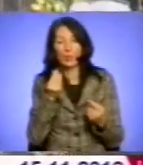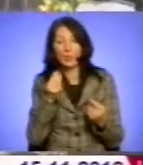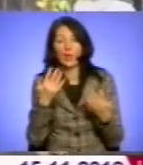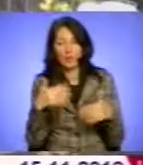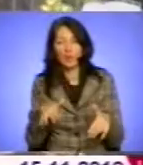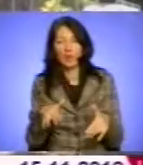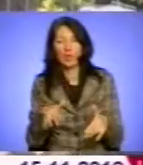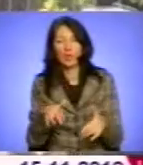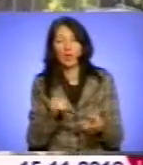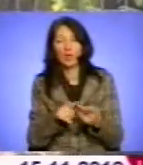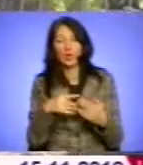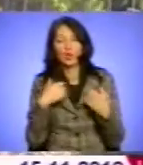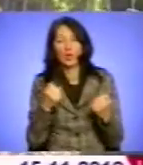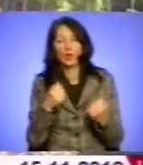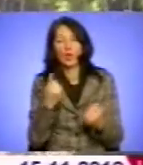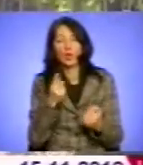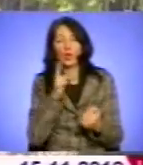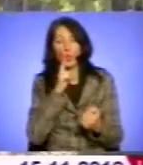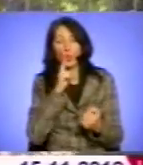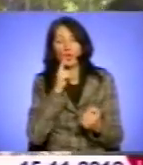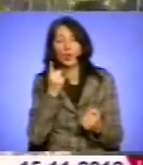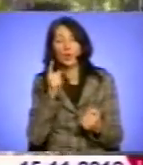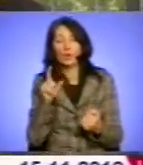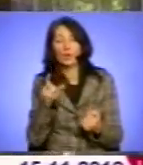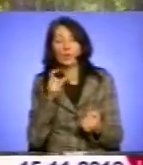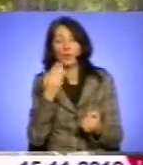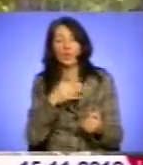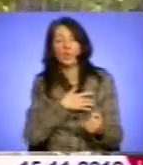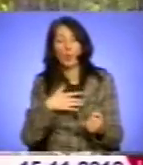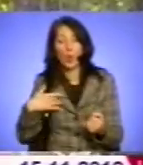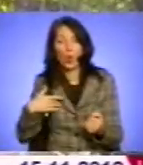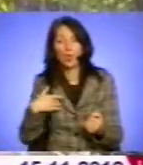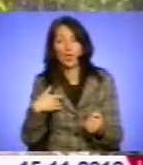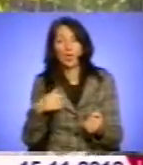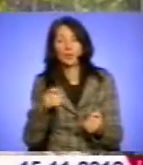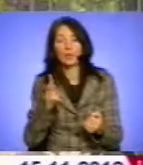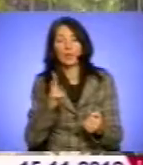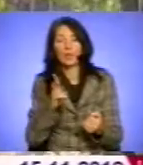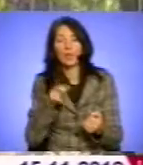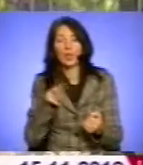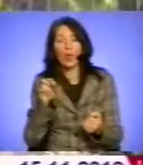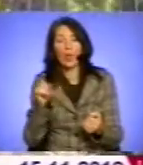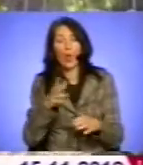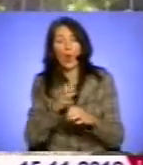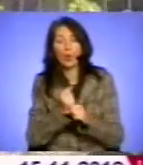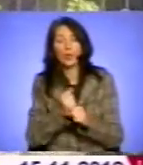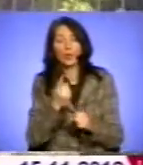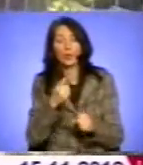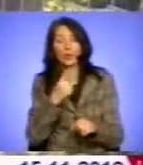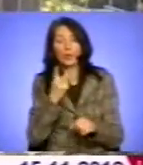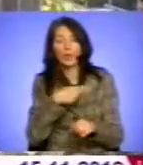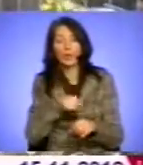після викурення одної сигарети ваш відчасті епітелій бронхи блокується на 1-2 години. Тобто ваш організм